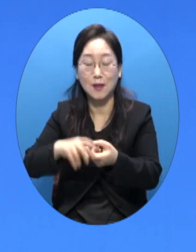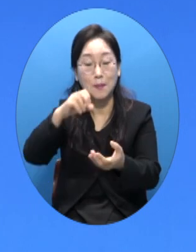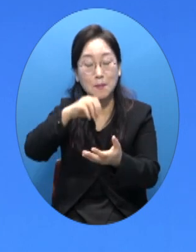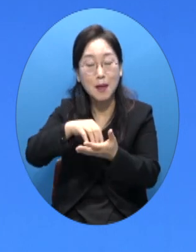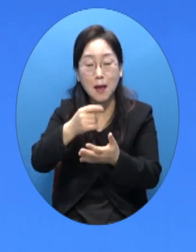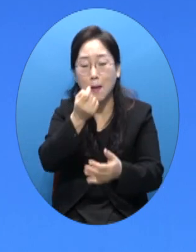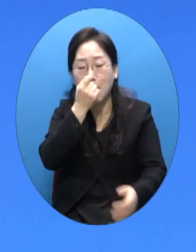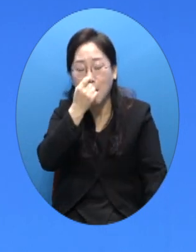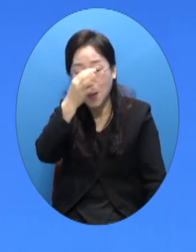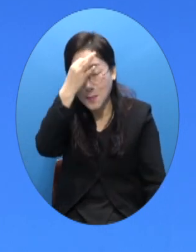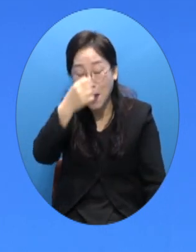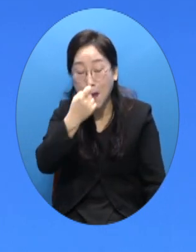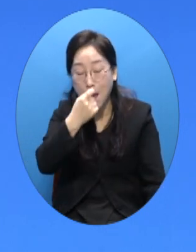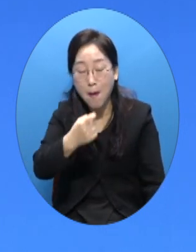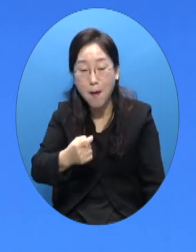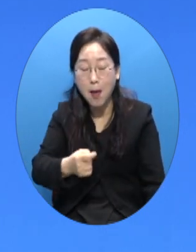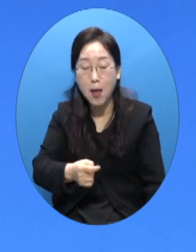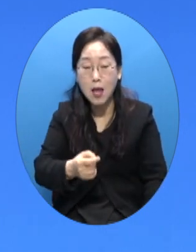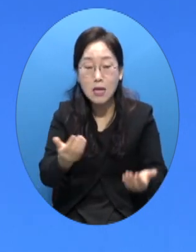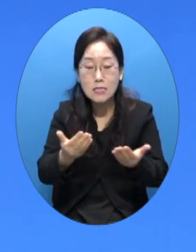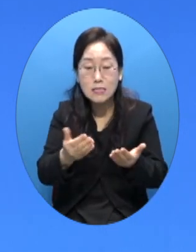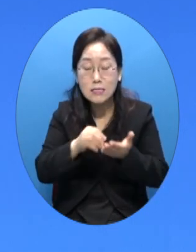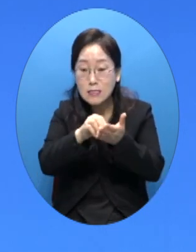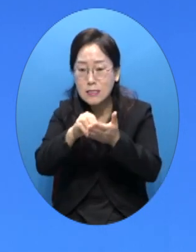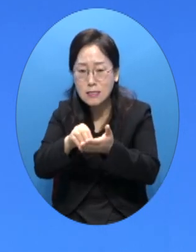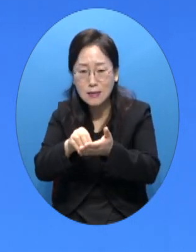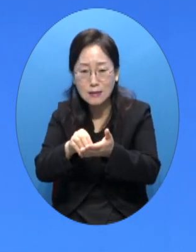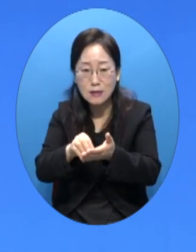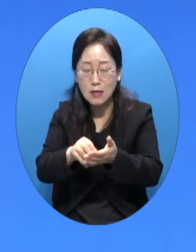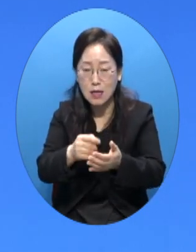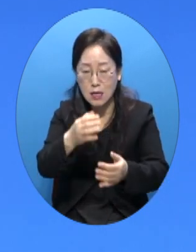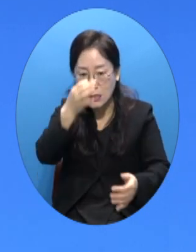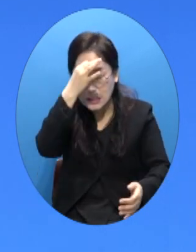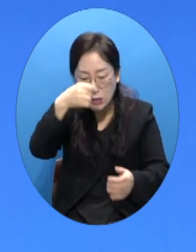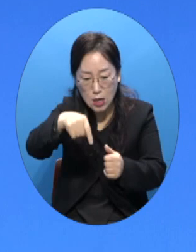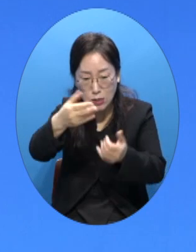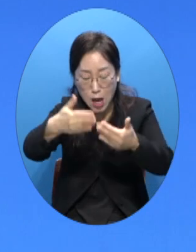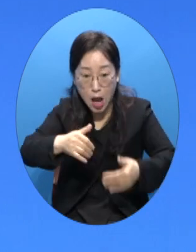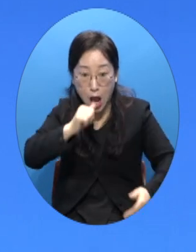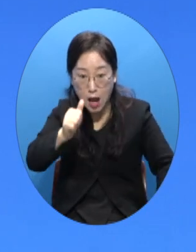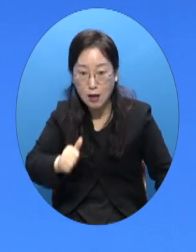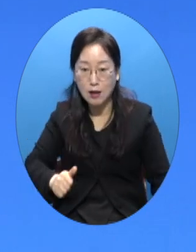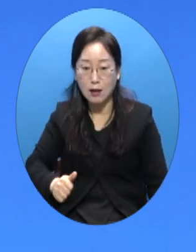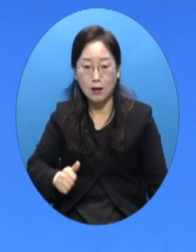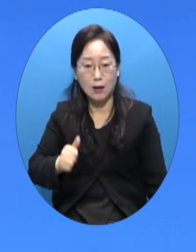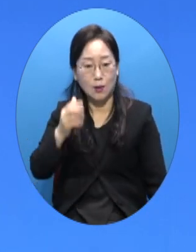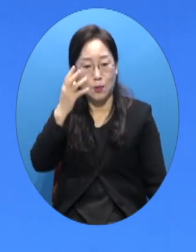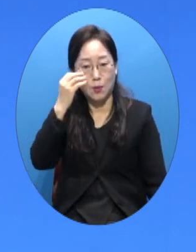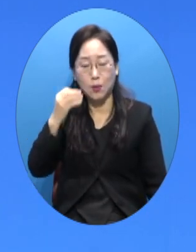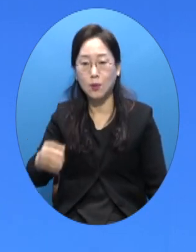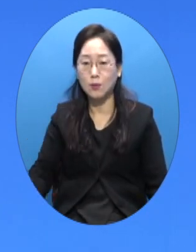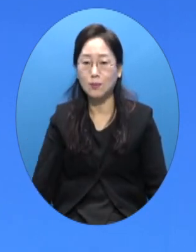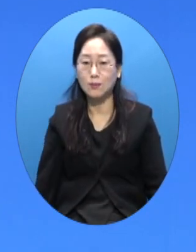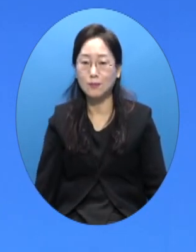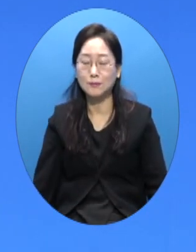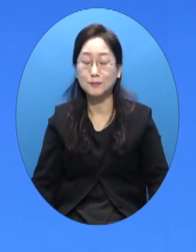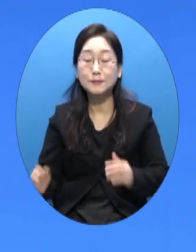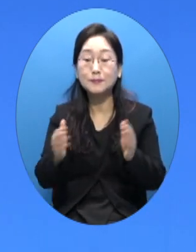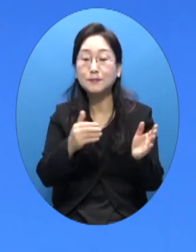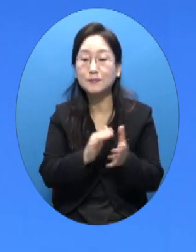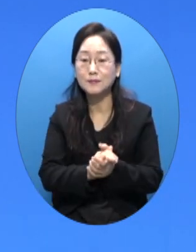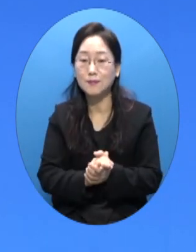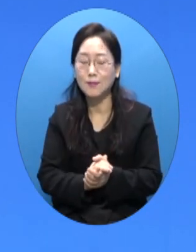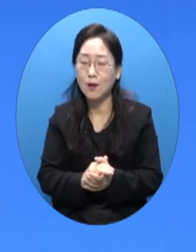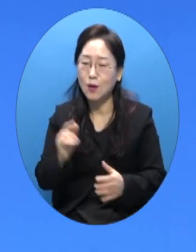기술을 배우려 제가 점을 여기저기 옮겨 다녔는데 절대 빵만드는 기술 안 안 가르쳐 줍니다 그런데